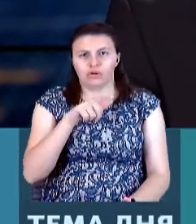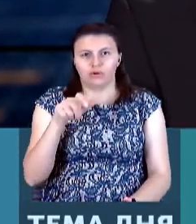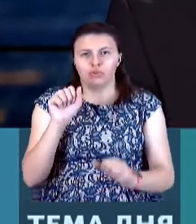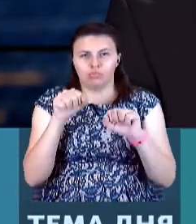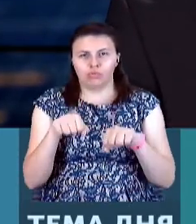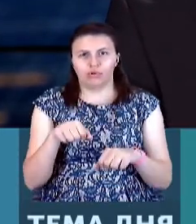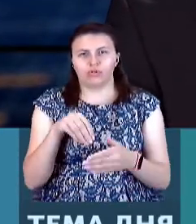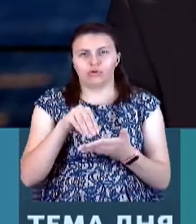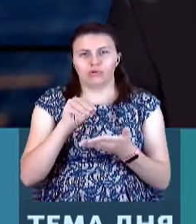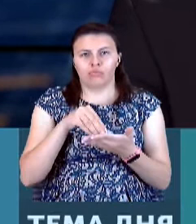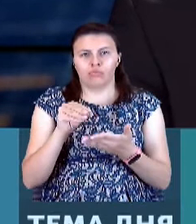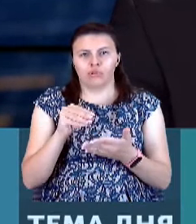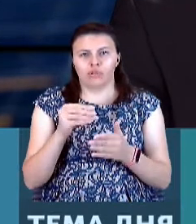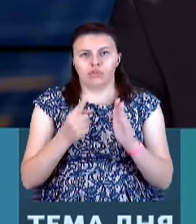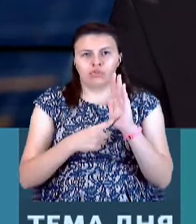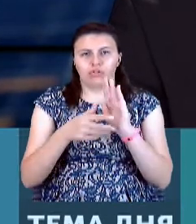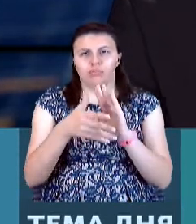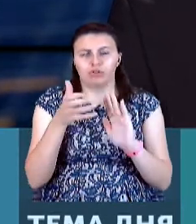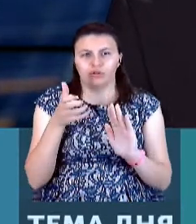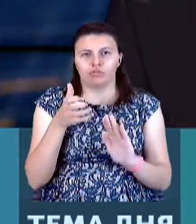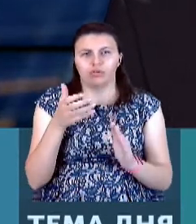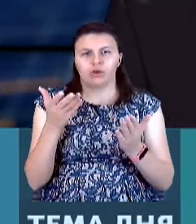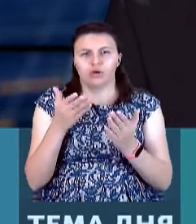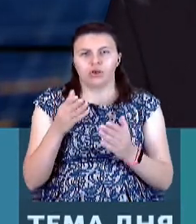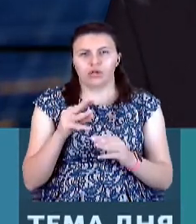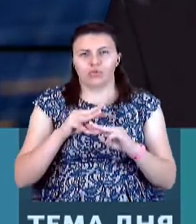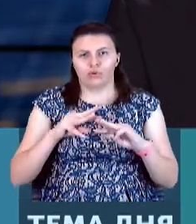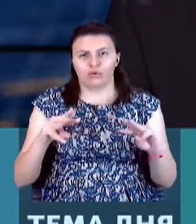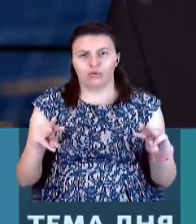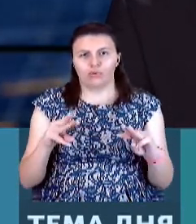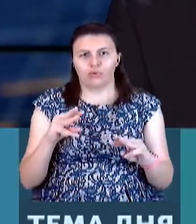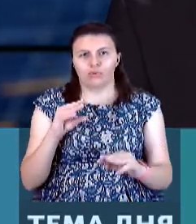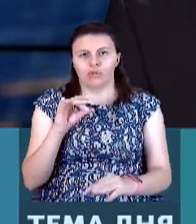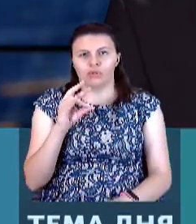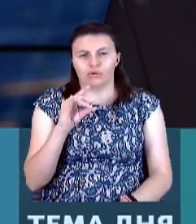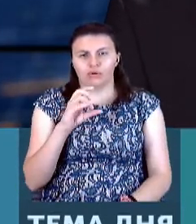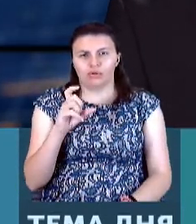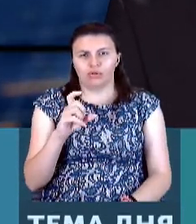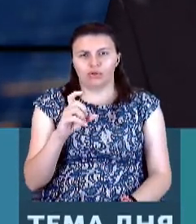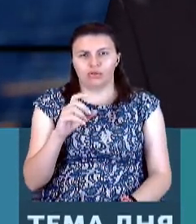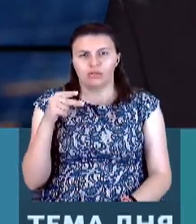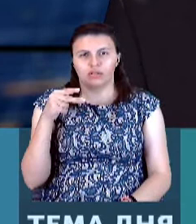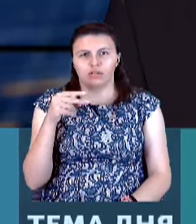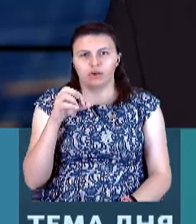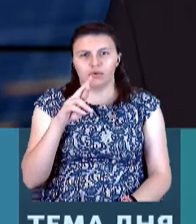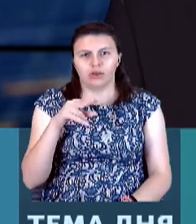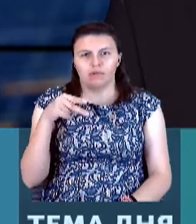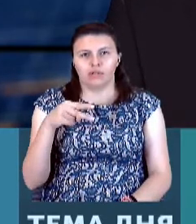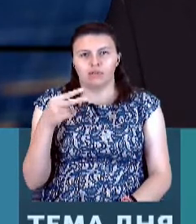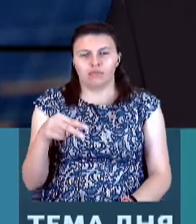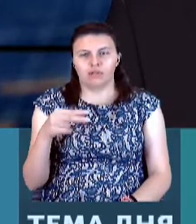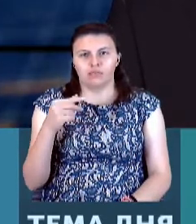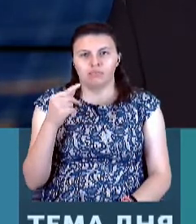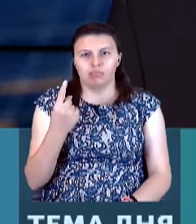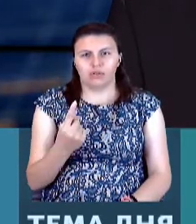купувати більше товарів на ці, наприклад, 6500, які уряд анонсує там з липня 2021-го. Ну,